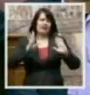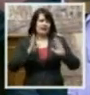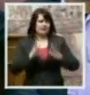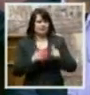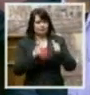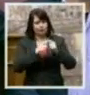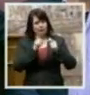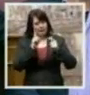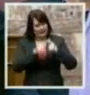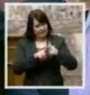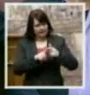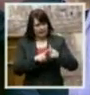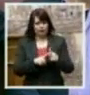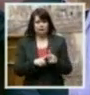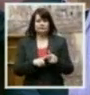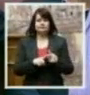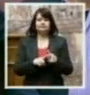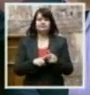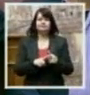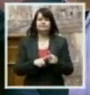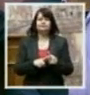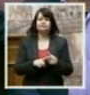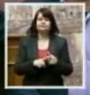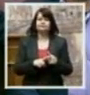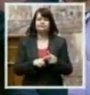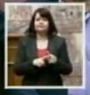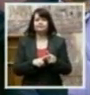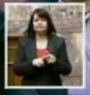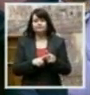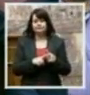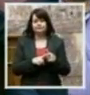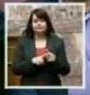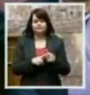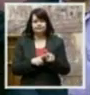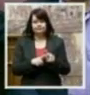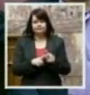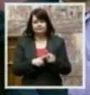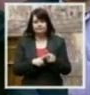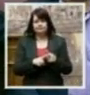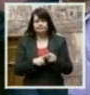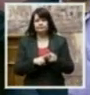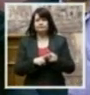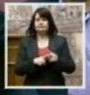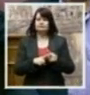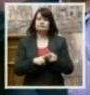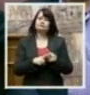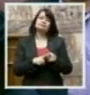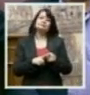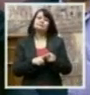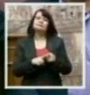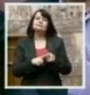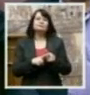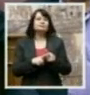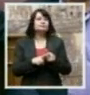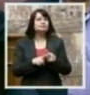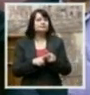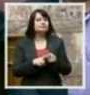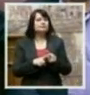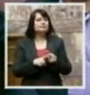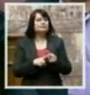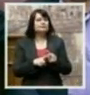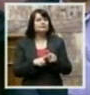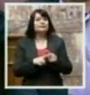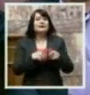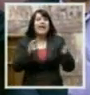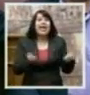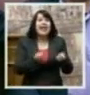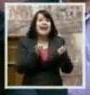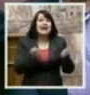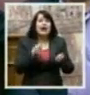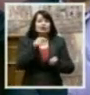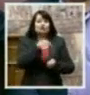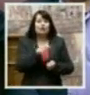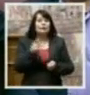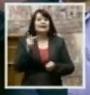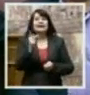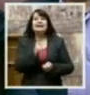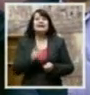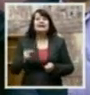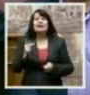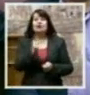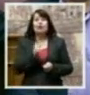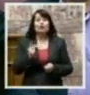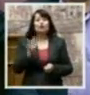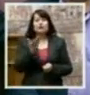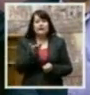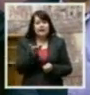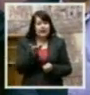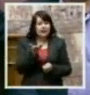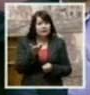Δεύτερο λοιπόν, σας λέω ότι από ποια σκοπιά το βλέπει κανείς. Από τη σκοπιά των εργαζόμενων και της κοινωνίας. Το